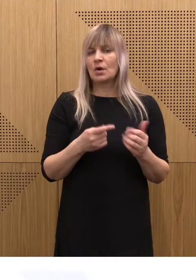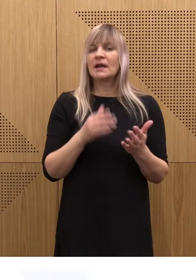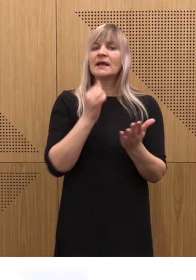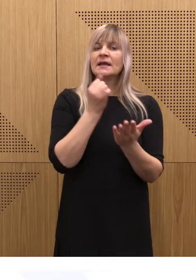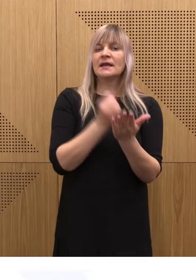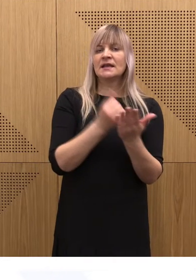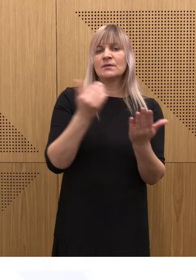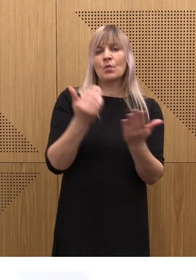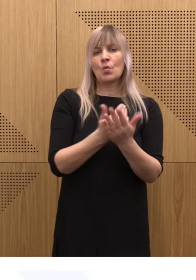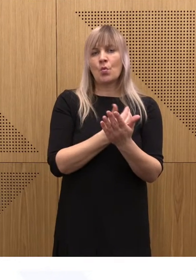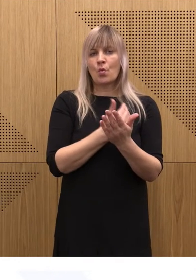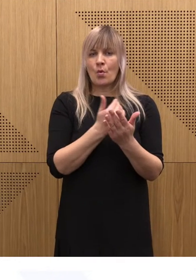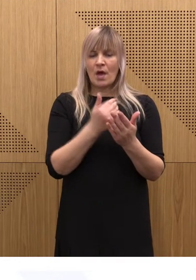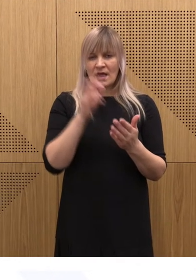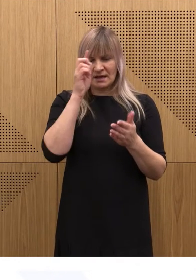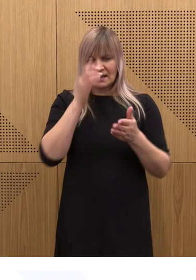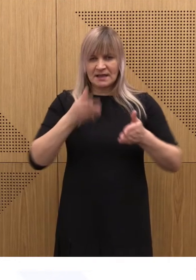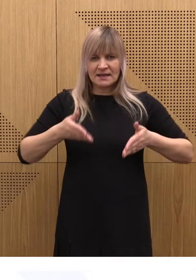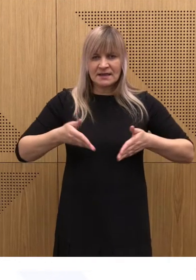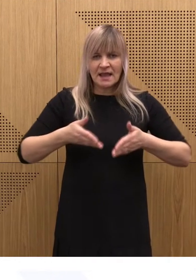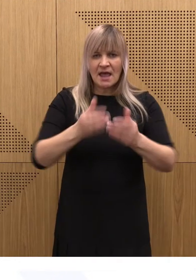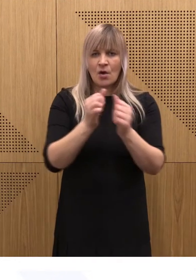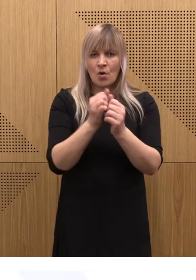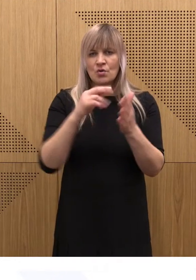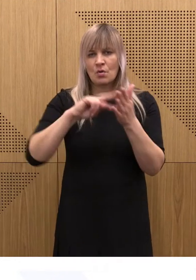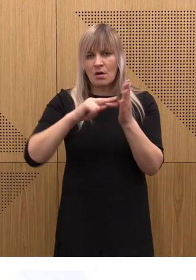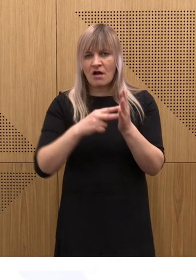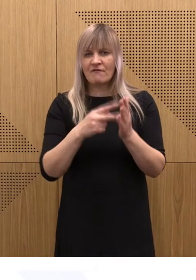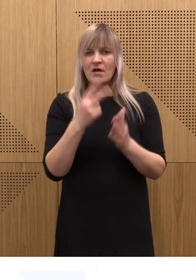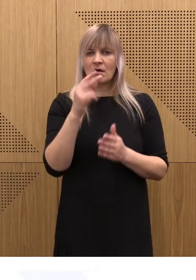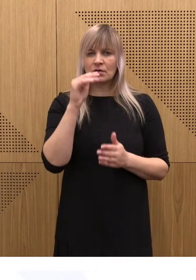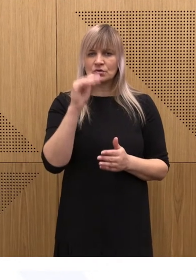riigi teede teehoiu kava aastateks